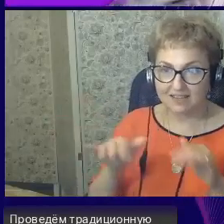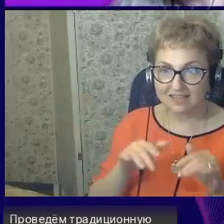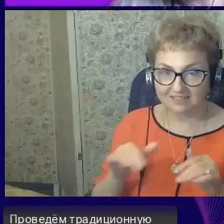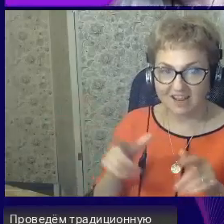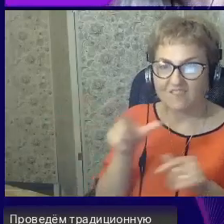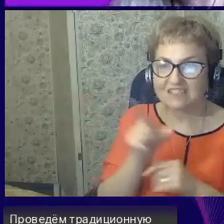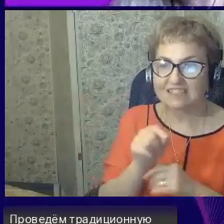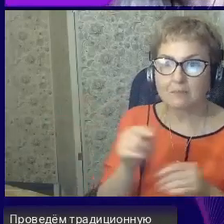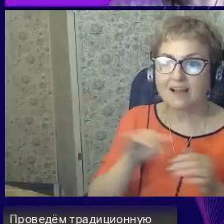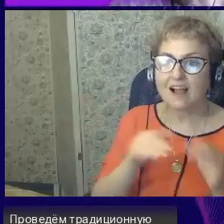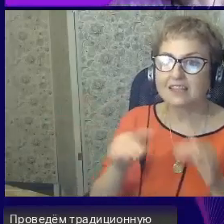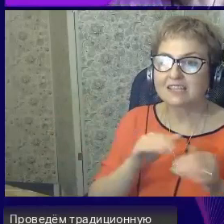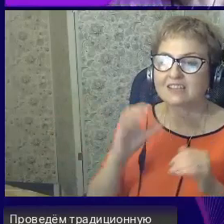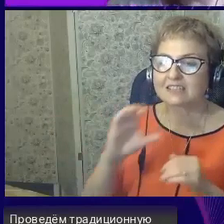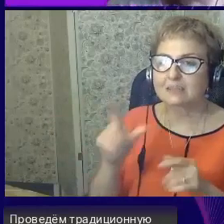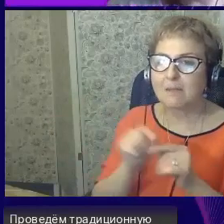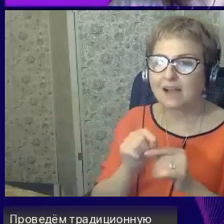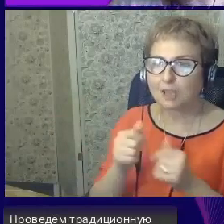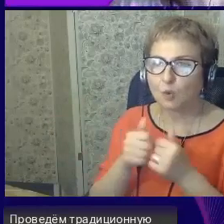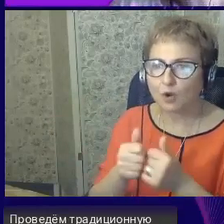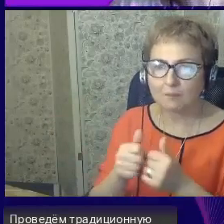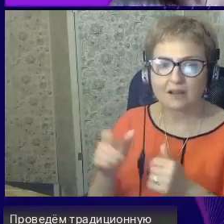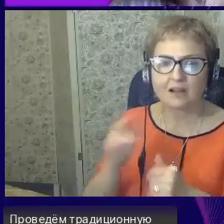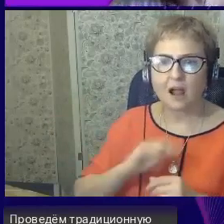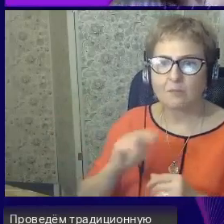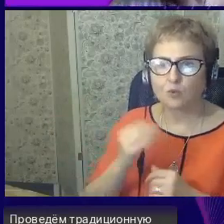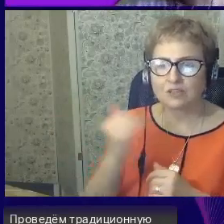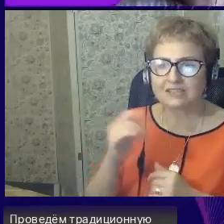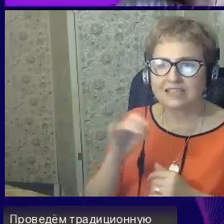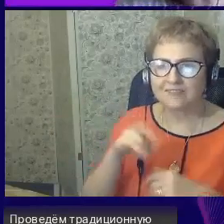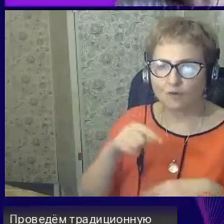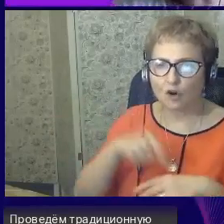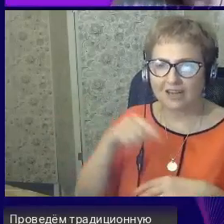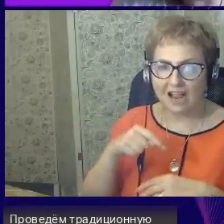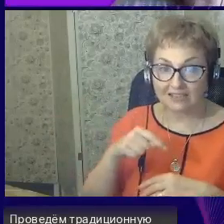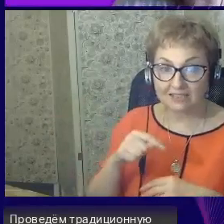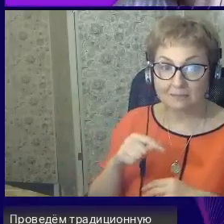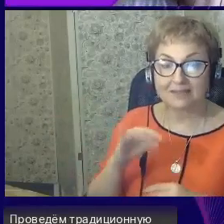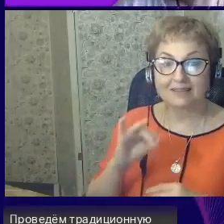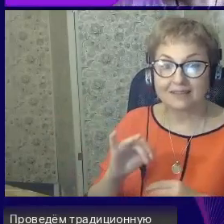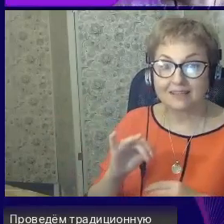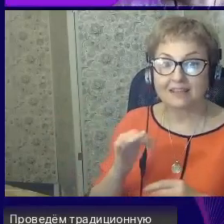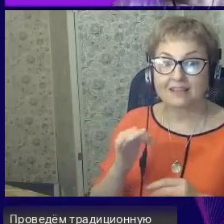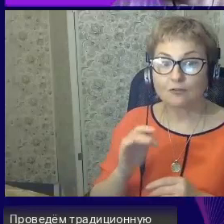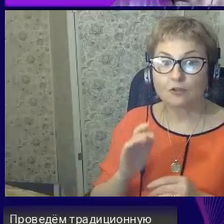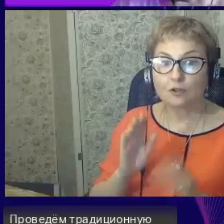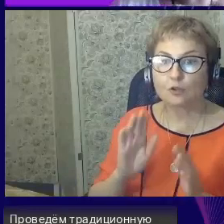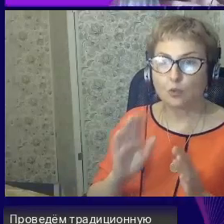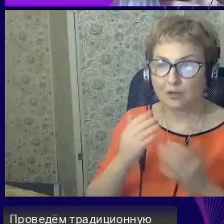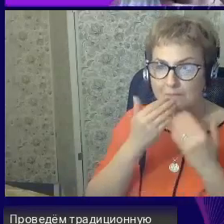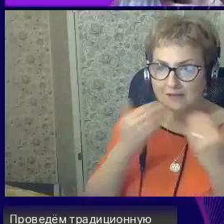есть взаимодействие с партнером, работу с этим партнером, работу с его реакциями. И